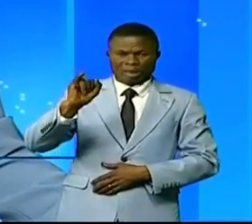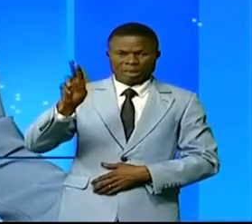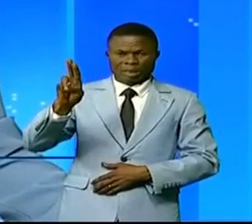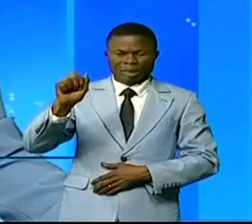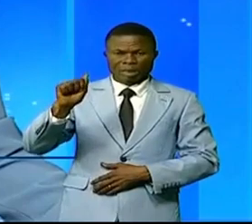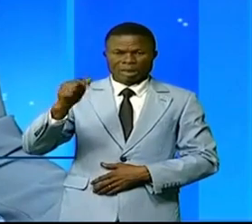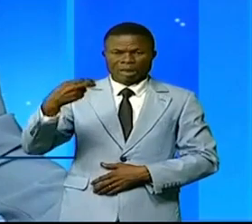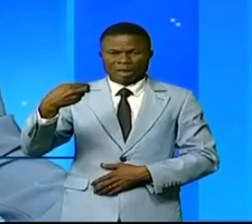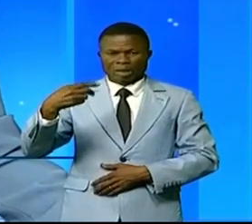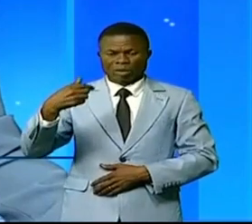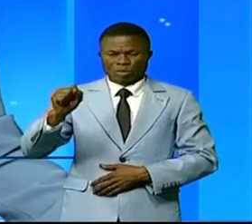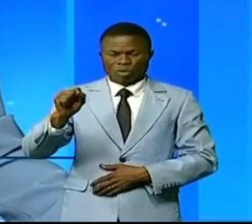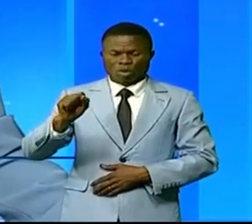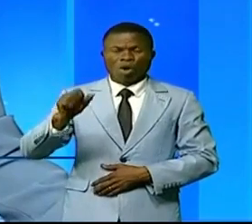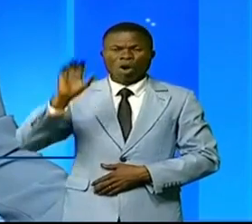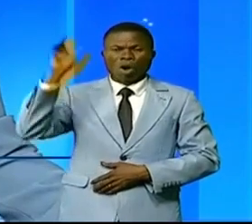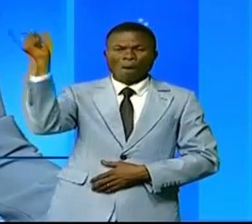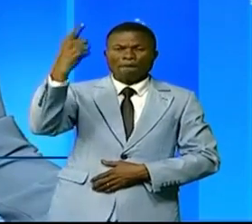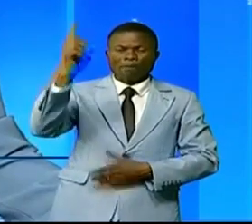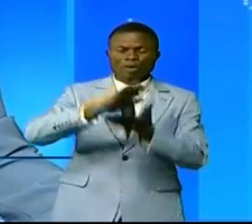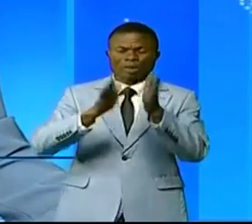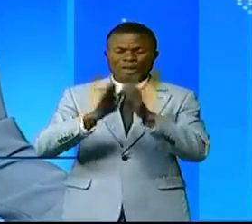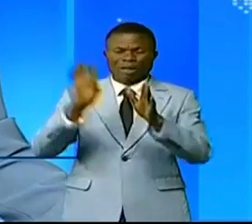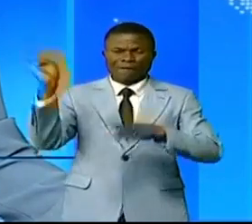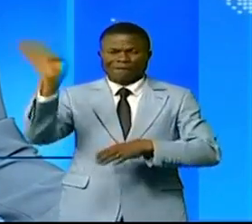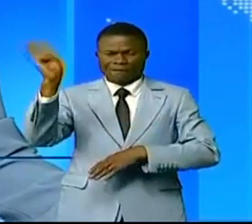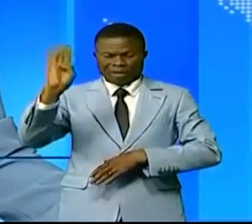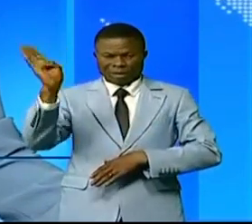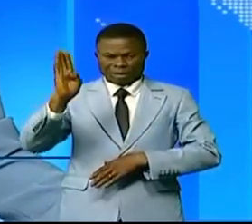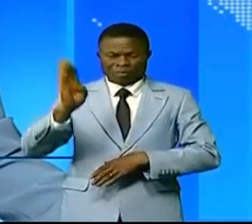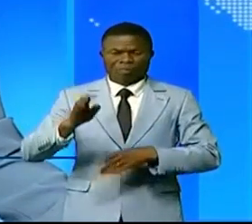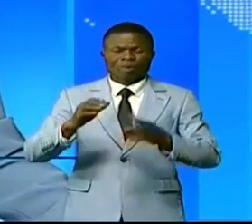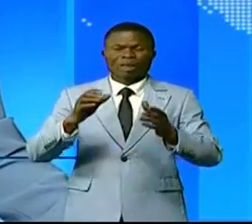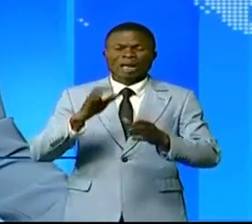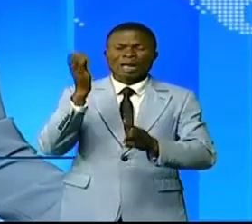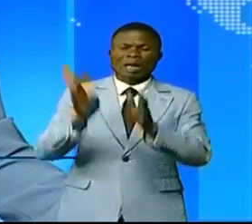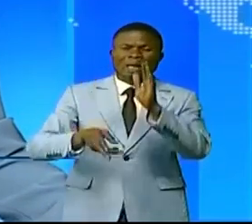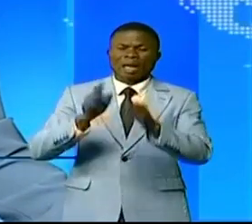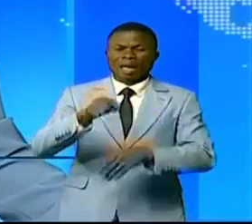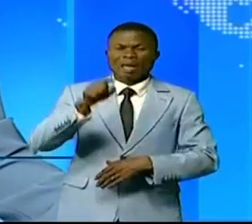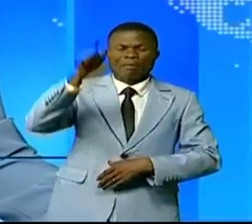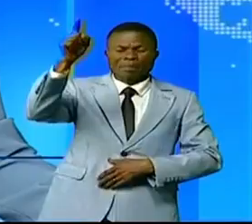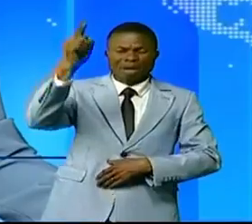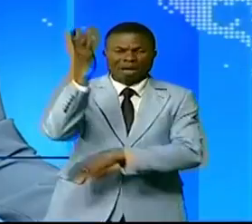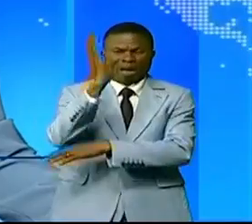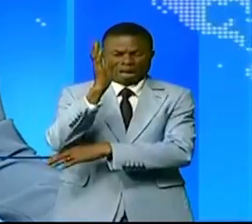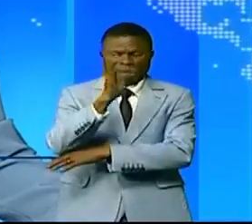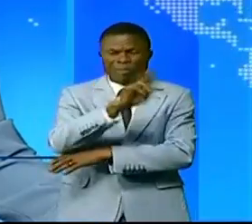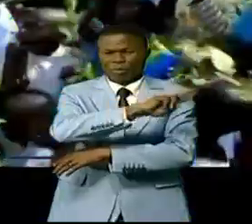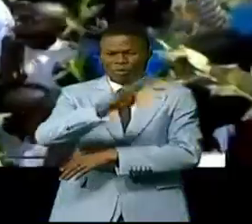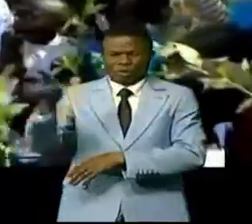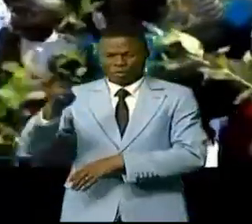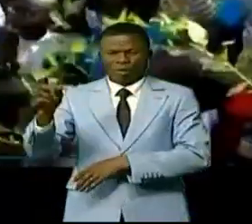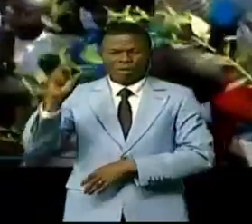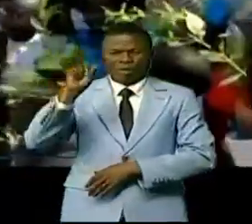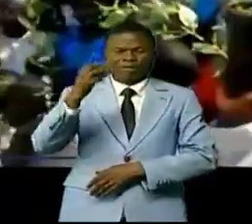monde plus vert. C'est dans le cadre du jardin scolaire pour 1 milliard d'arbres à l'horizon 2023.